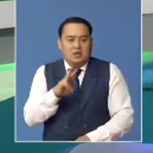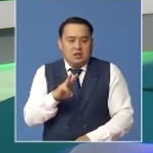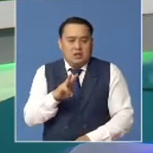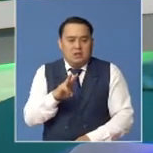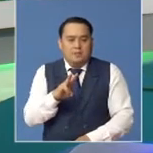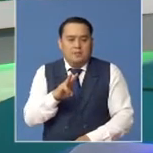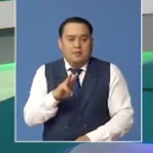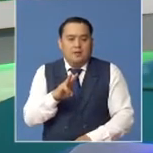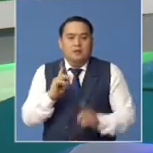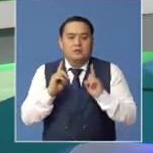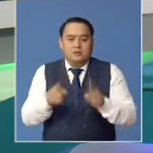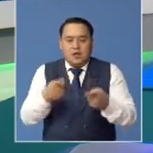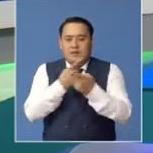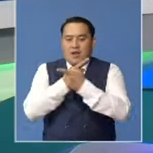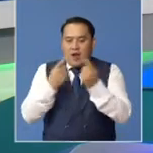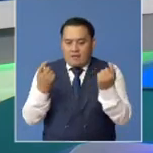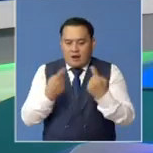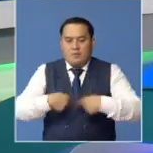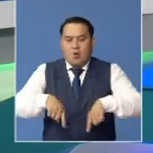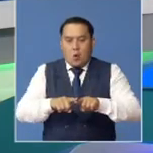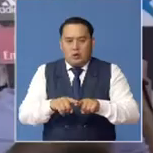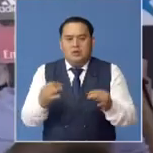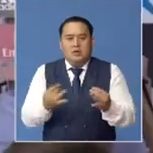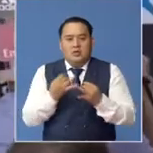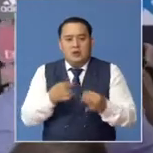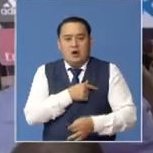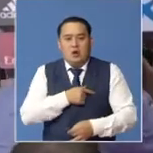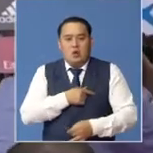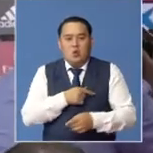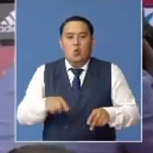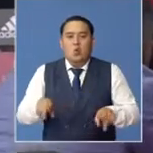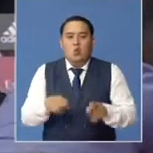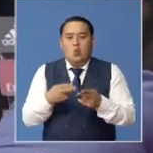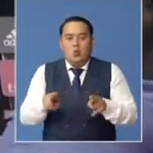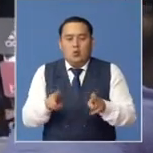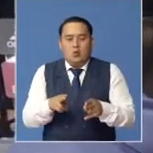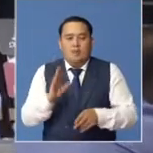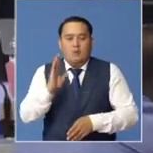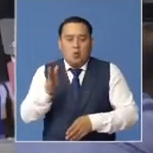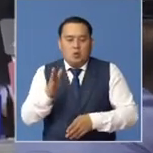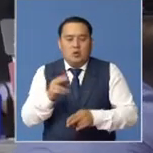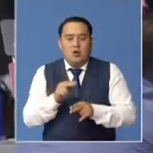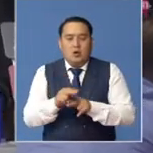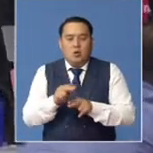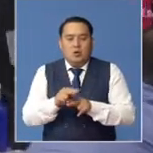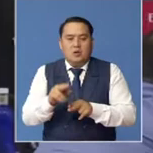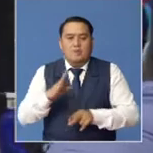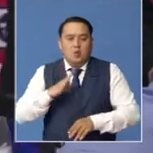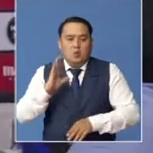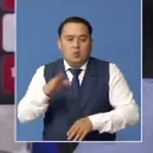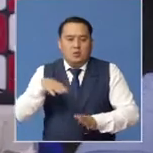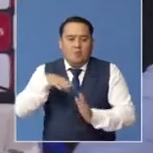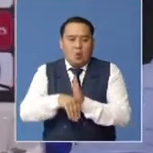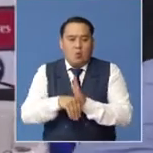«Марка». Согласно информации источников, в сферу интересов королевского клуба в качестве потенциальных преемников французского специалиста